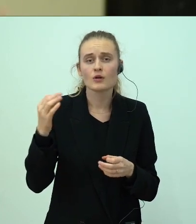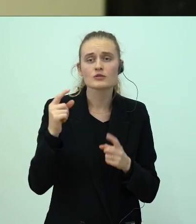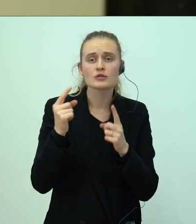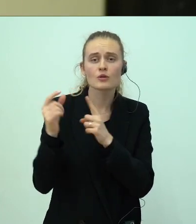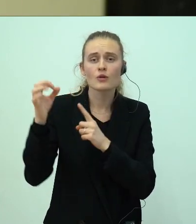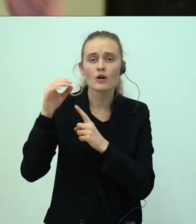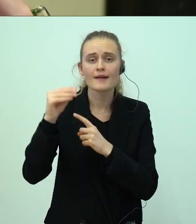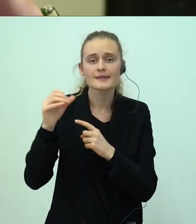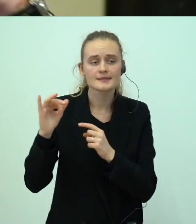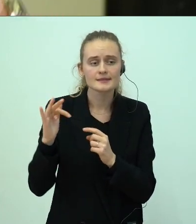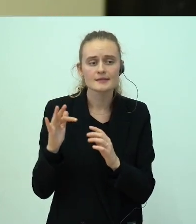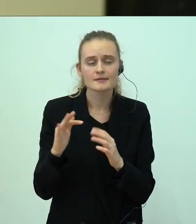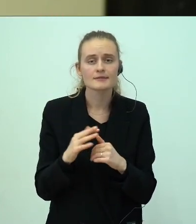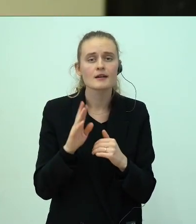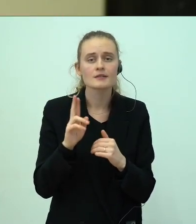kuomet